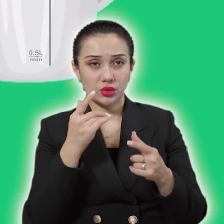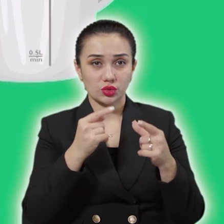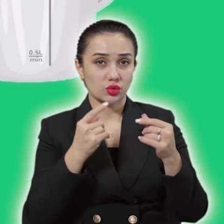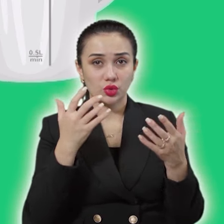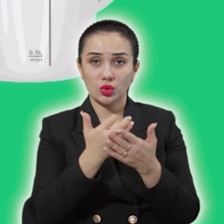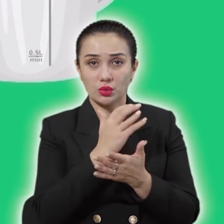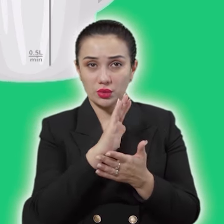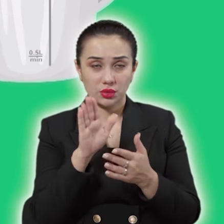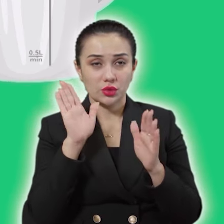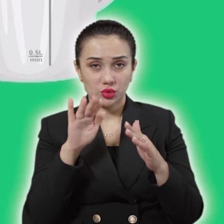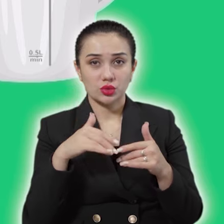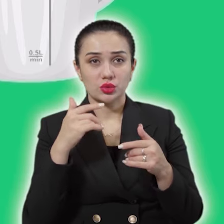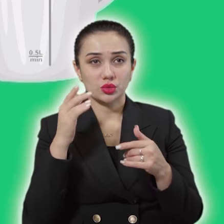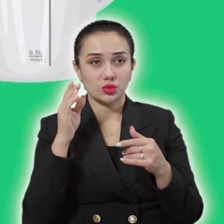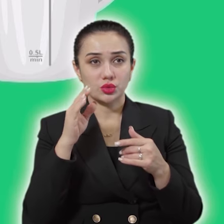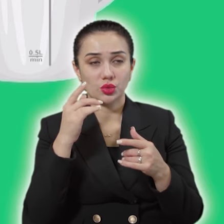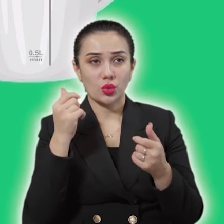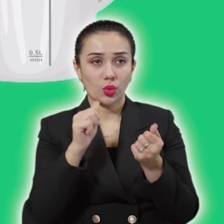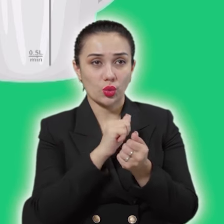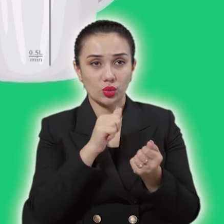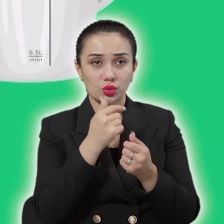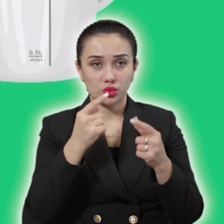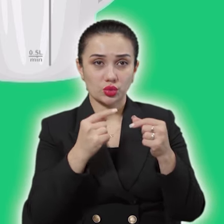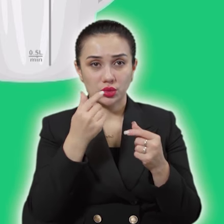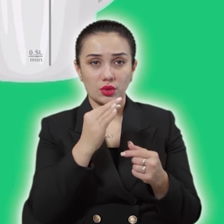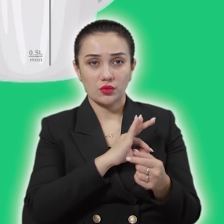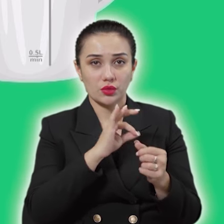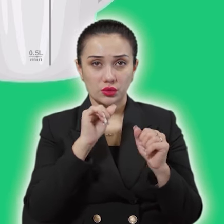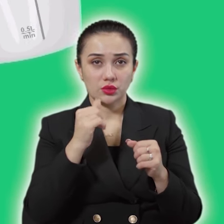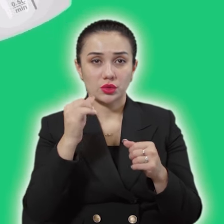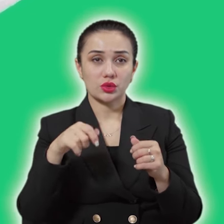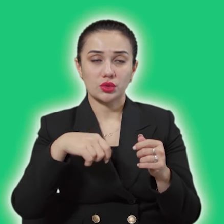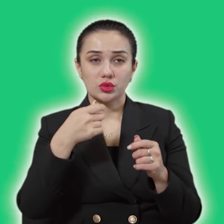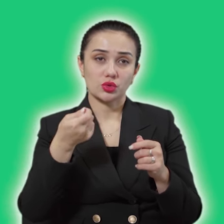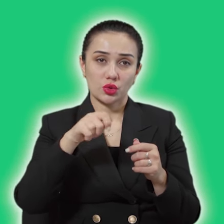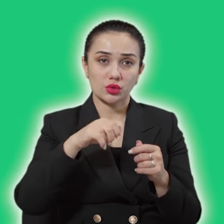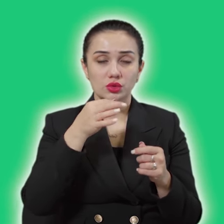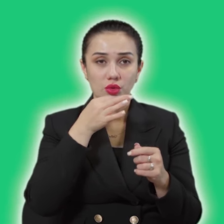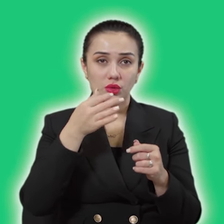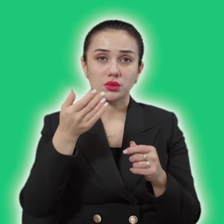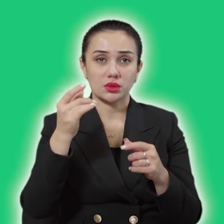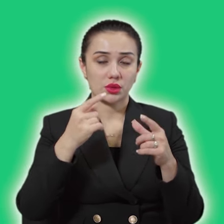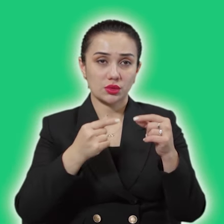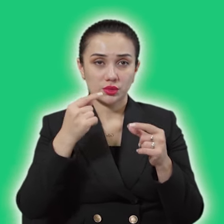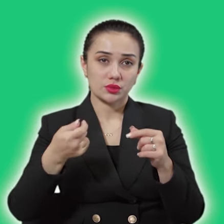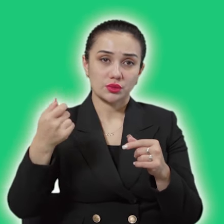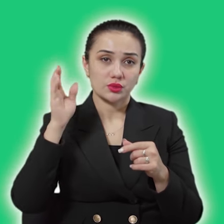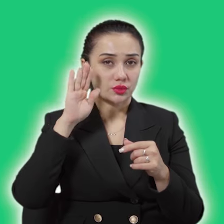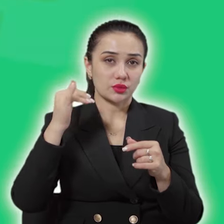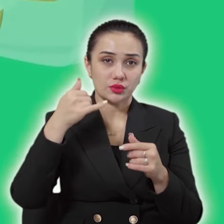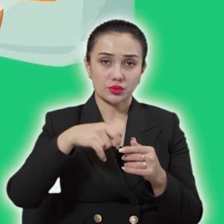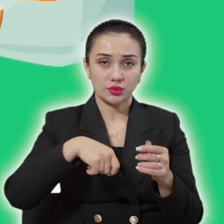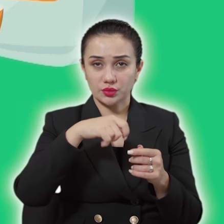Agar sut topilmasa, quruq sutdan ham foydalanish mumkin. Faqat quruq sutni solishdan oldin uni yaxshilab eritib olish